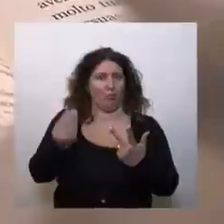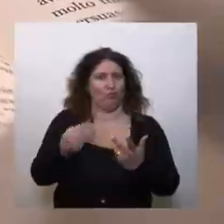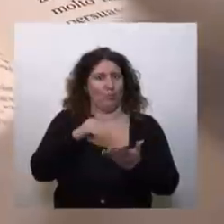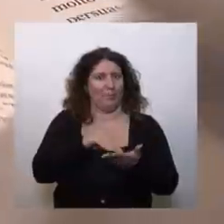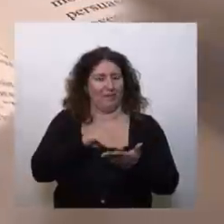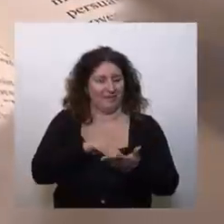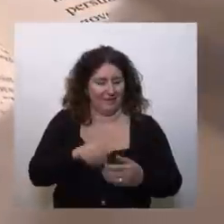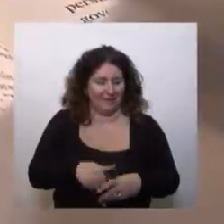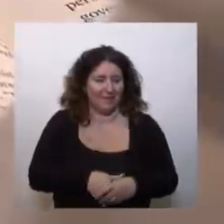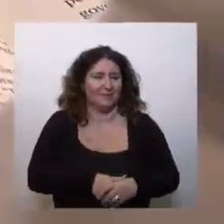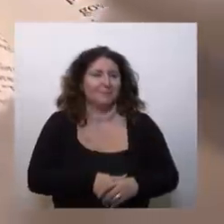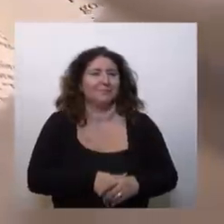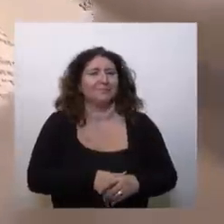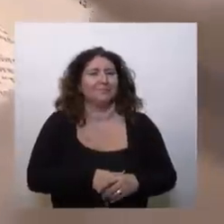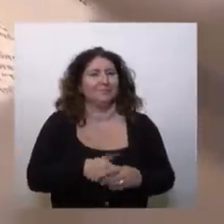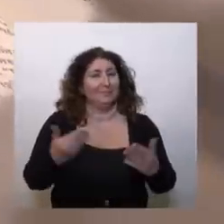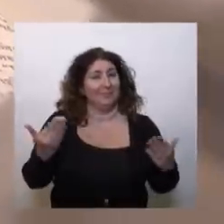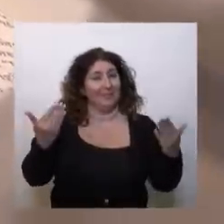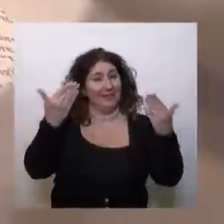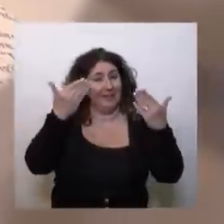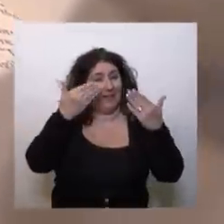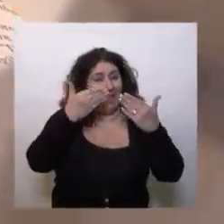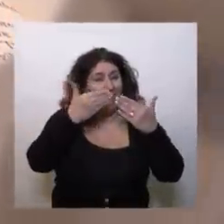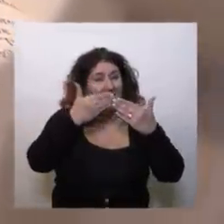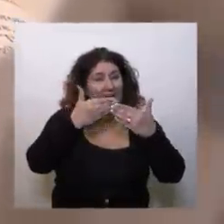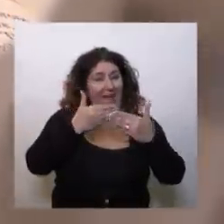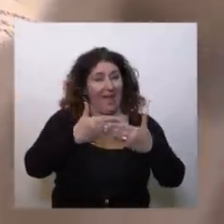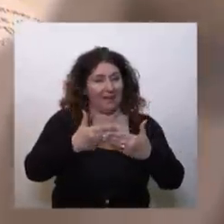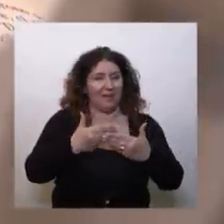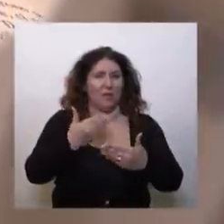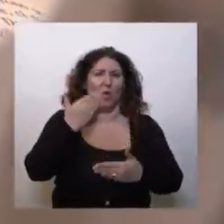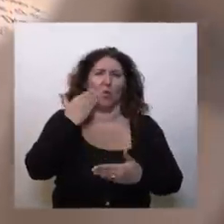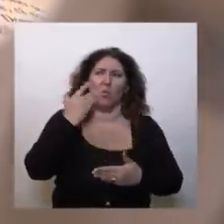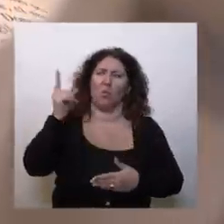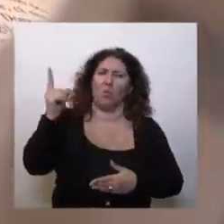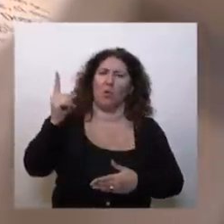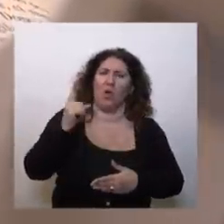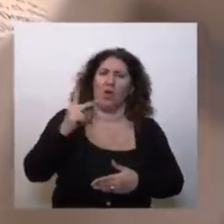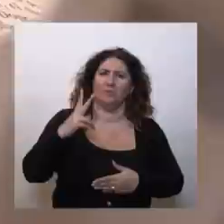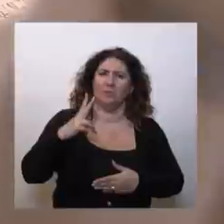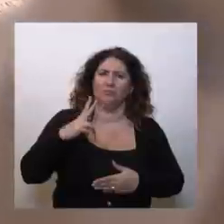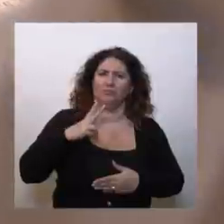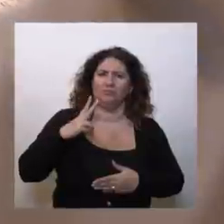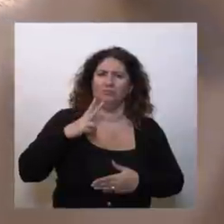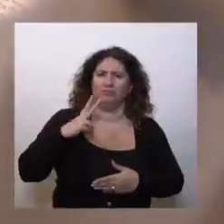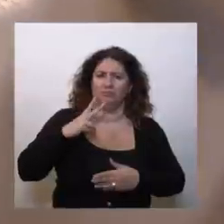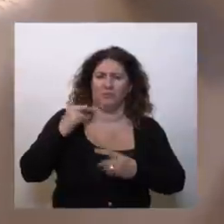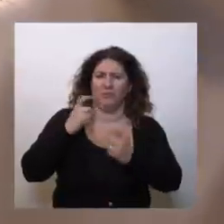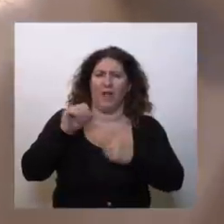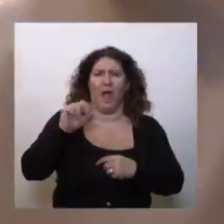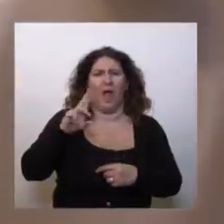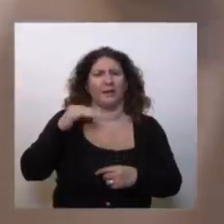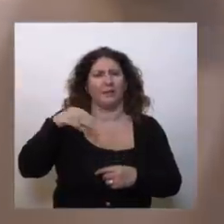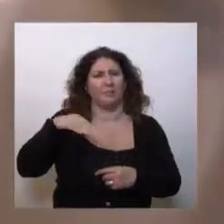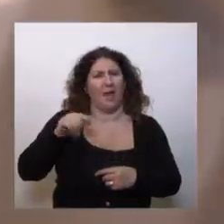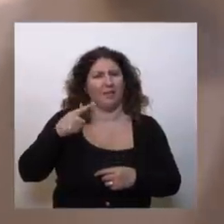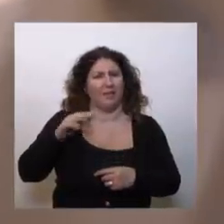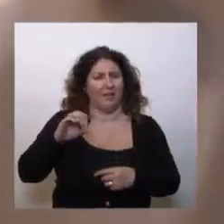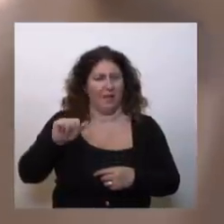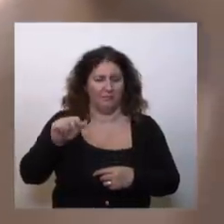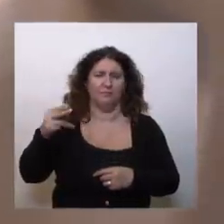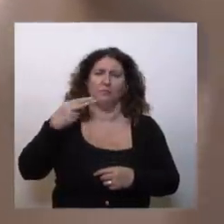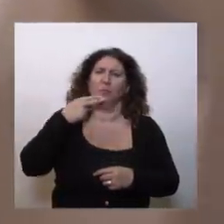Venuta la sera, giunse un uomo ricco di Arimatea, chiamato